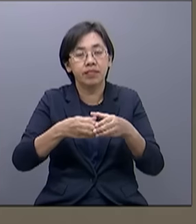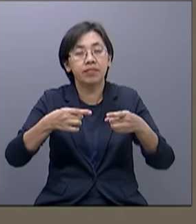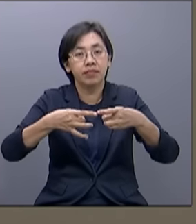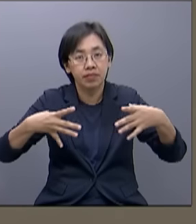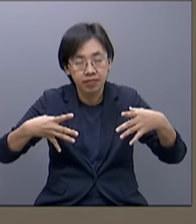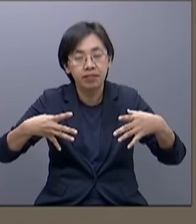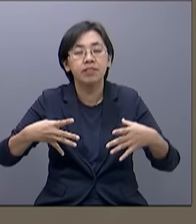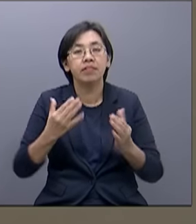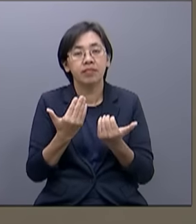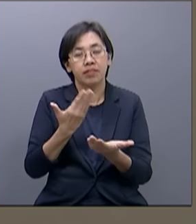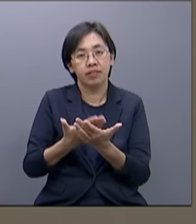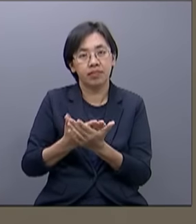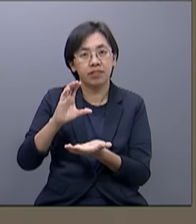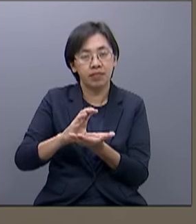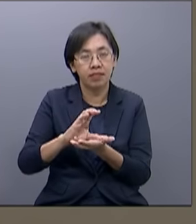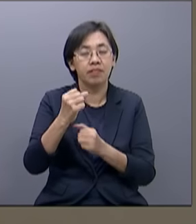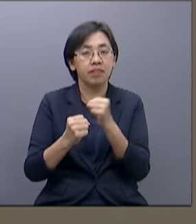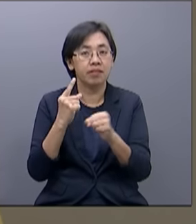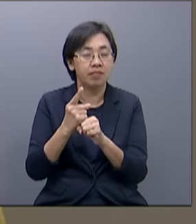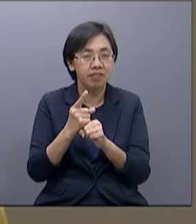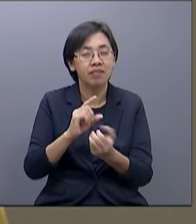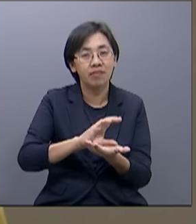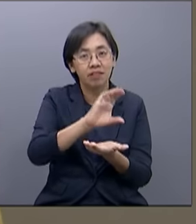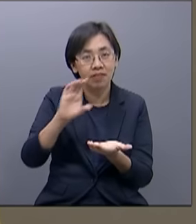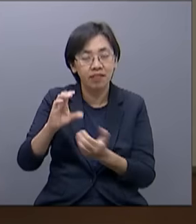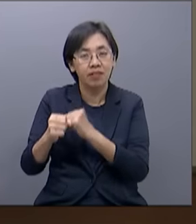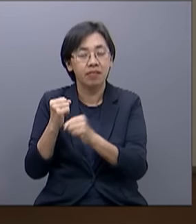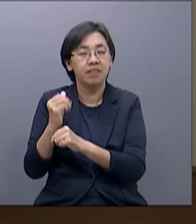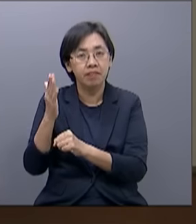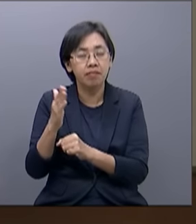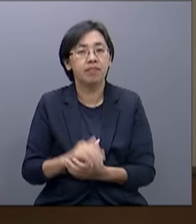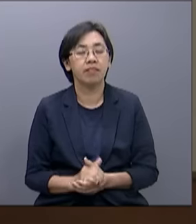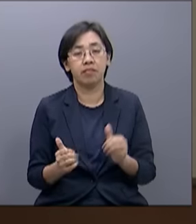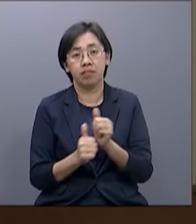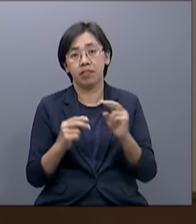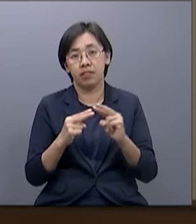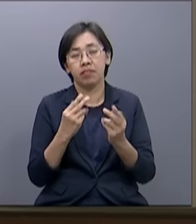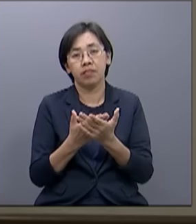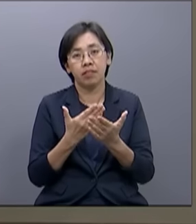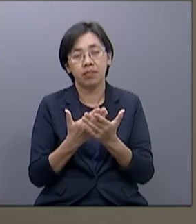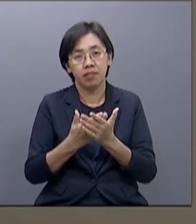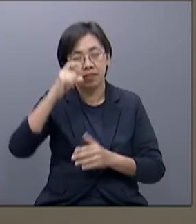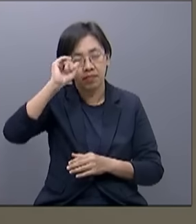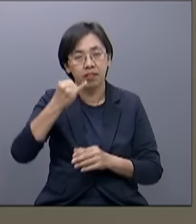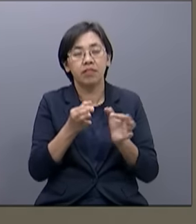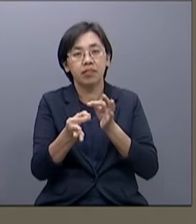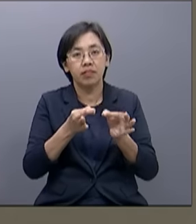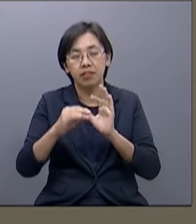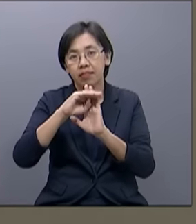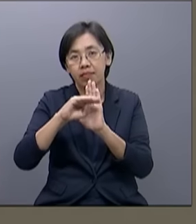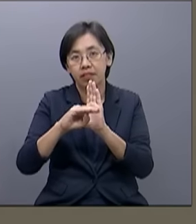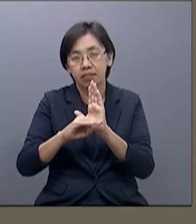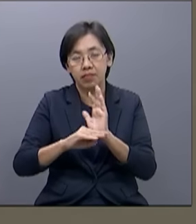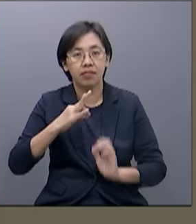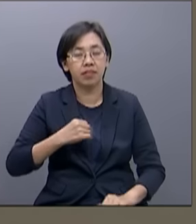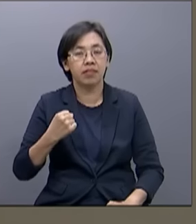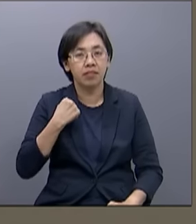เรื่องของการตั้งงบประมาณข้ามปีนะคะก็บอกว่าเรื่องนี้เนี่ยรัฐมนตรีช่วยจุลพันธ์เนี่ยจะชี้แจงในรายละเอียดแต่ก็มีความมั่นใจ